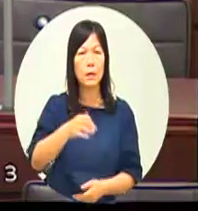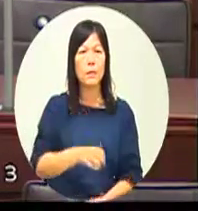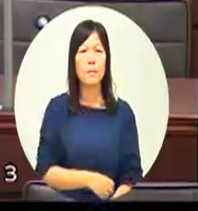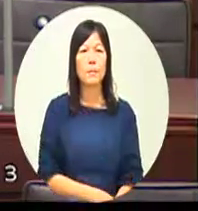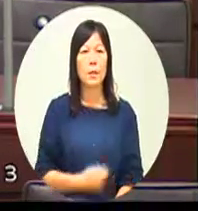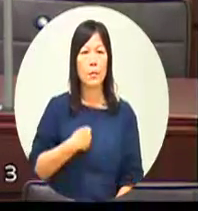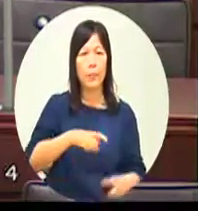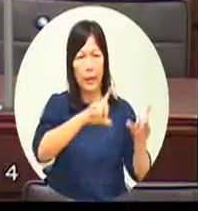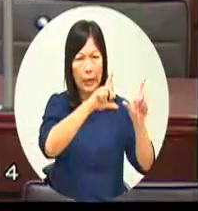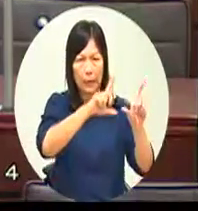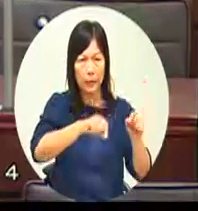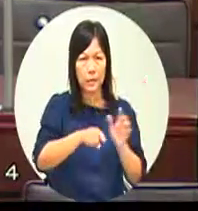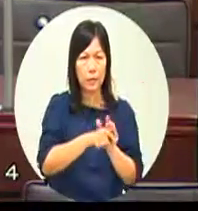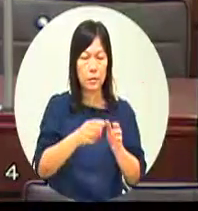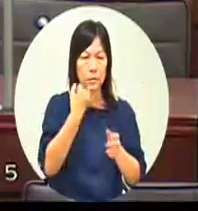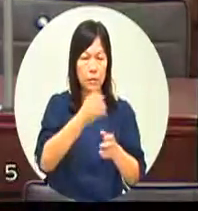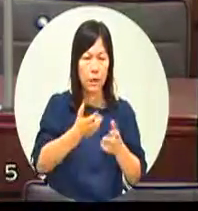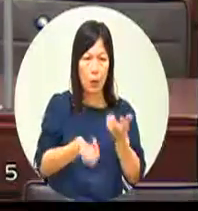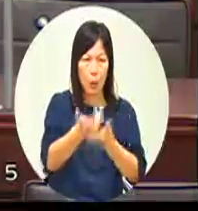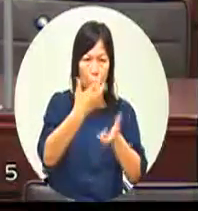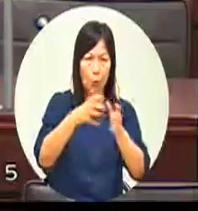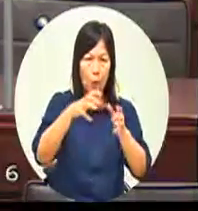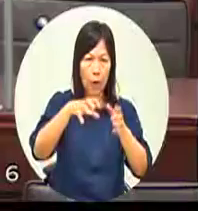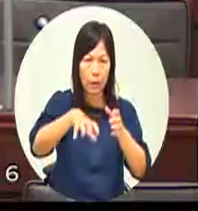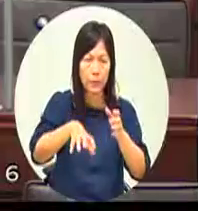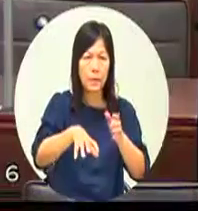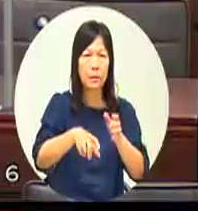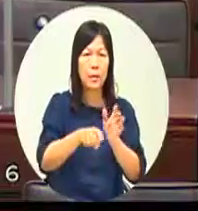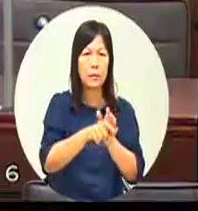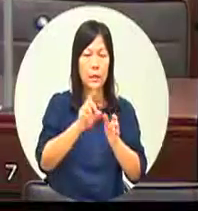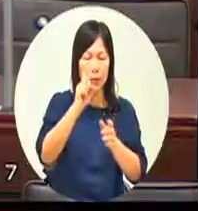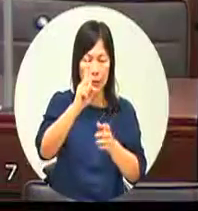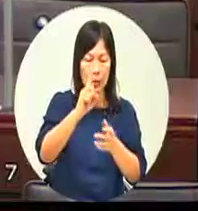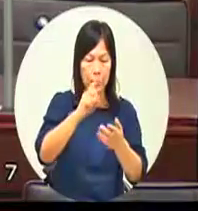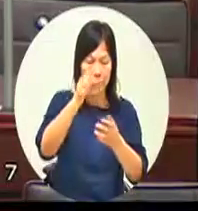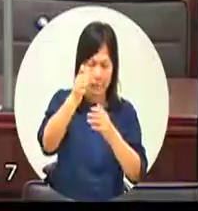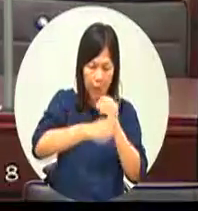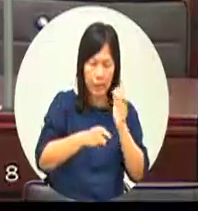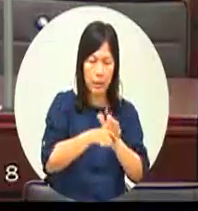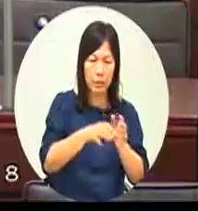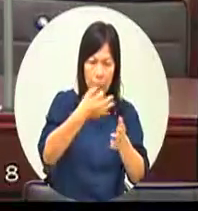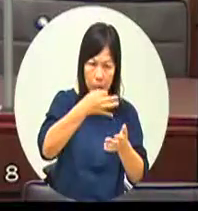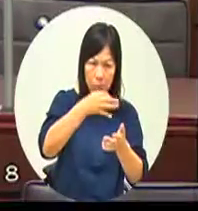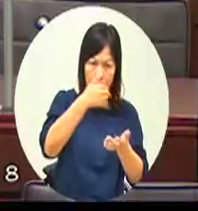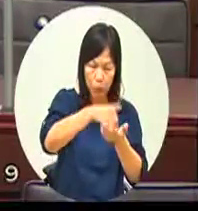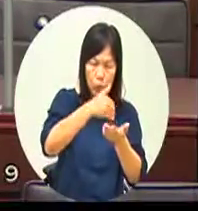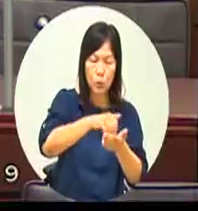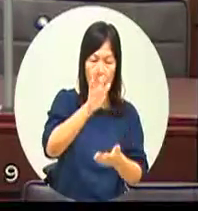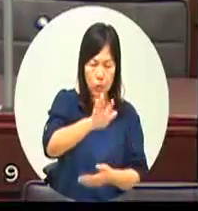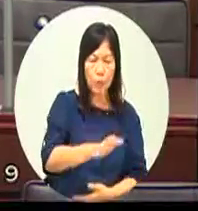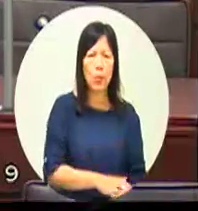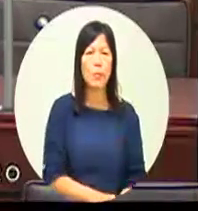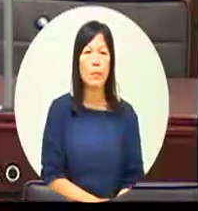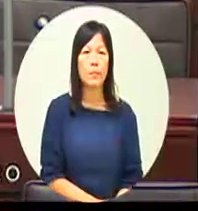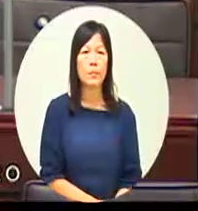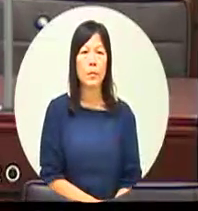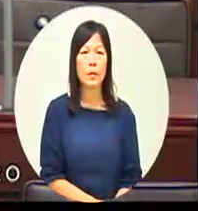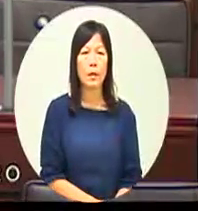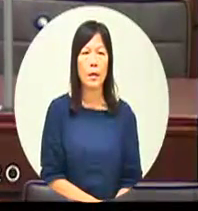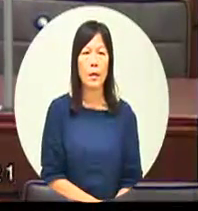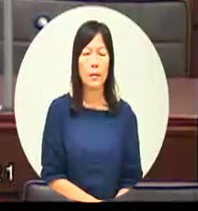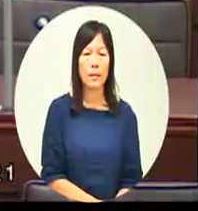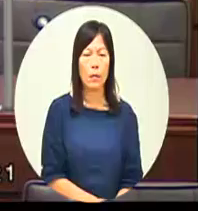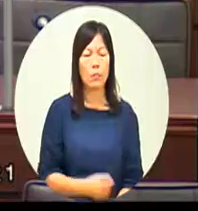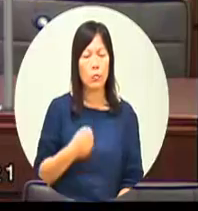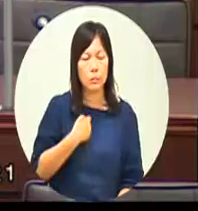照整个焚化厂它一吨进来的这个价格的成本去所算出来的，成本所算出来的。 对，我